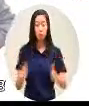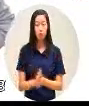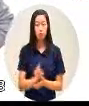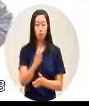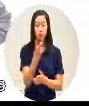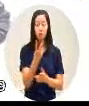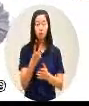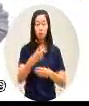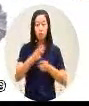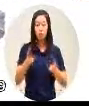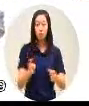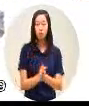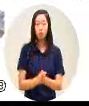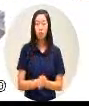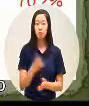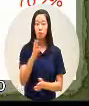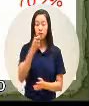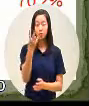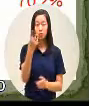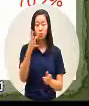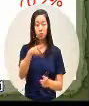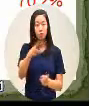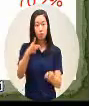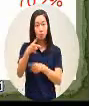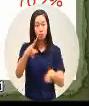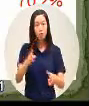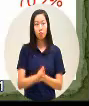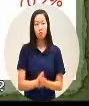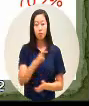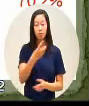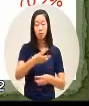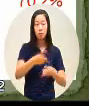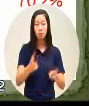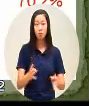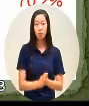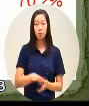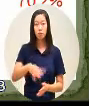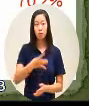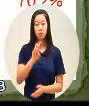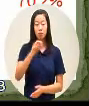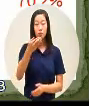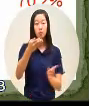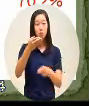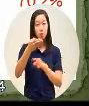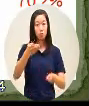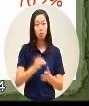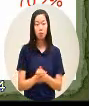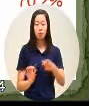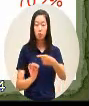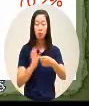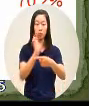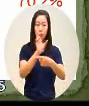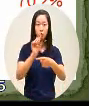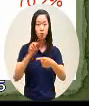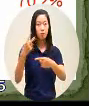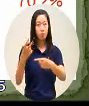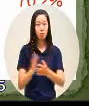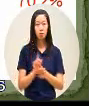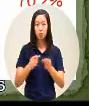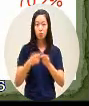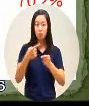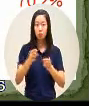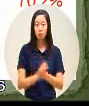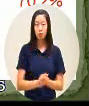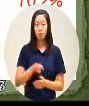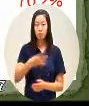12班437人 72%， 100年度有26班429人， 70.2%， 101年有19